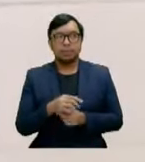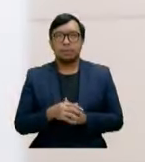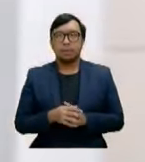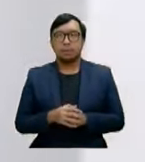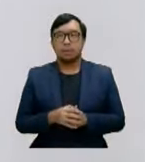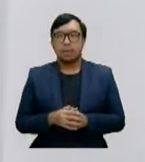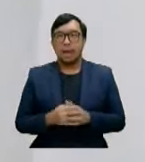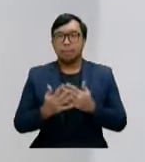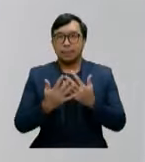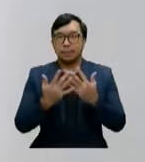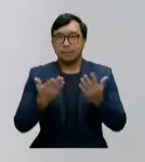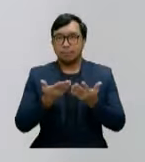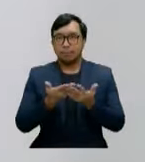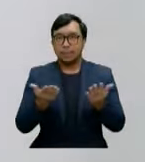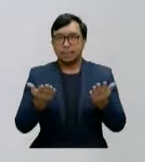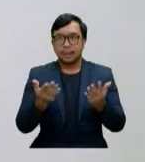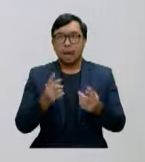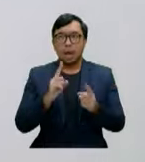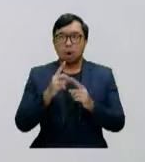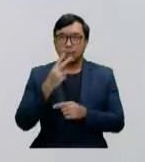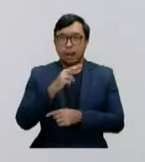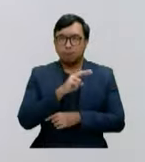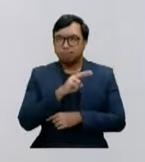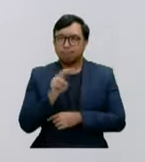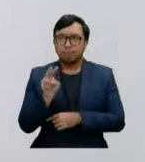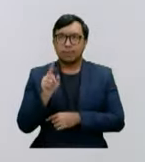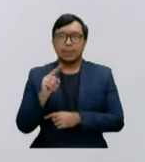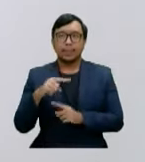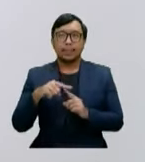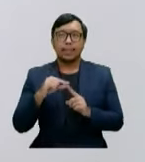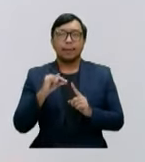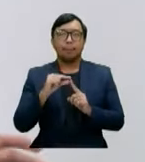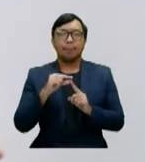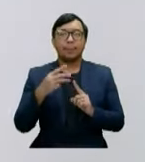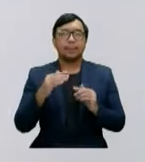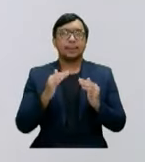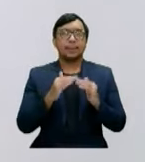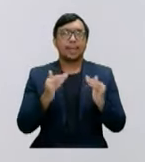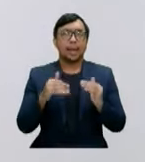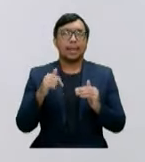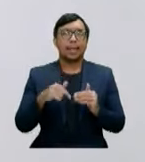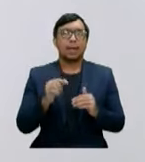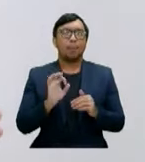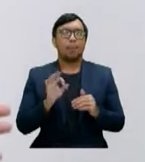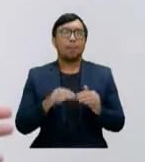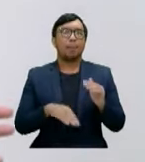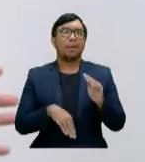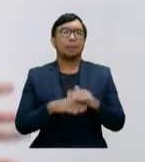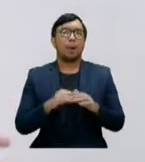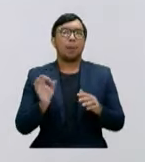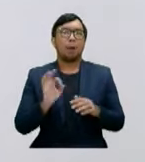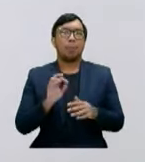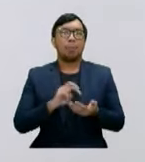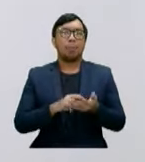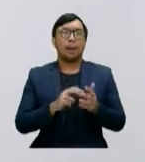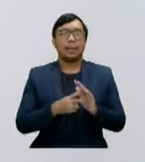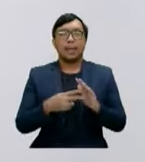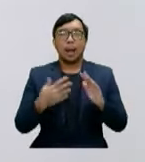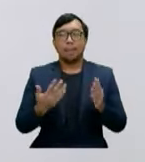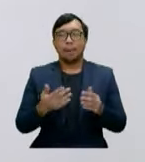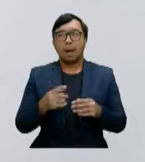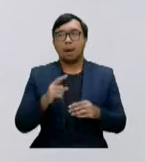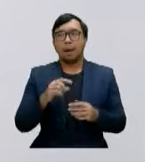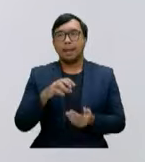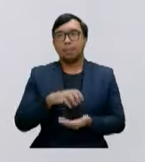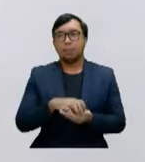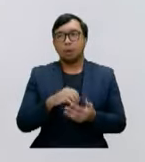meskipun demikian, kalau yang kami lihat memang tipe standar ini belum full furnished, artinya tidak dilengkapi dengan furniture maupun